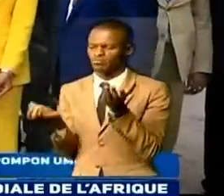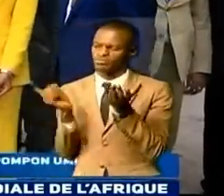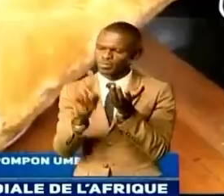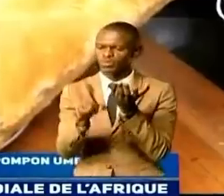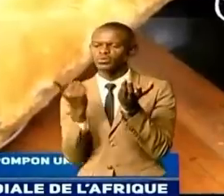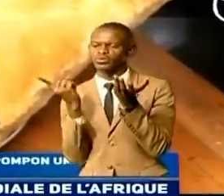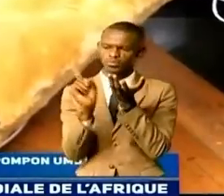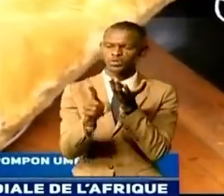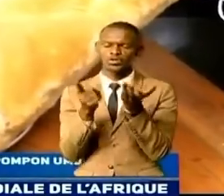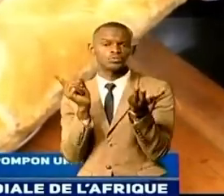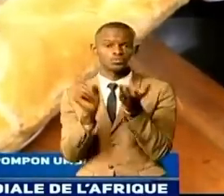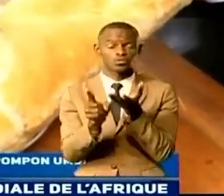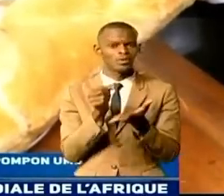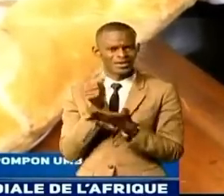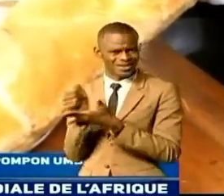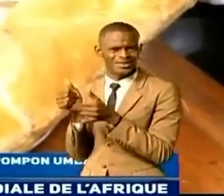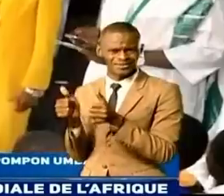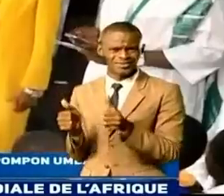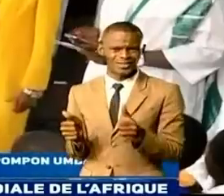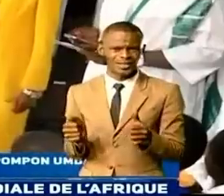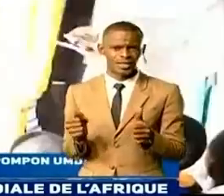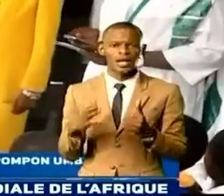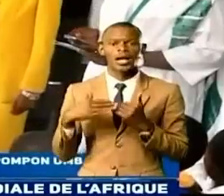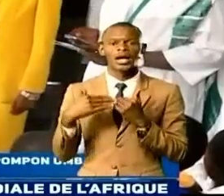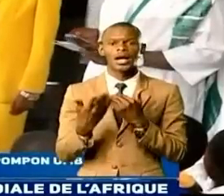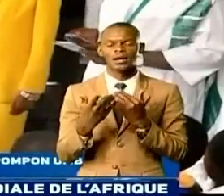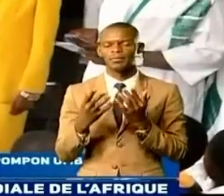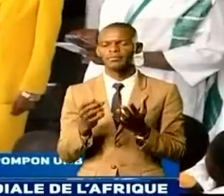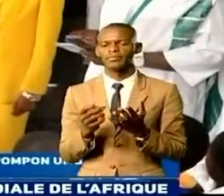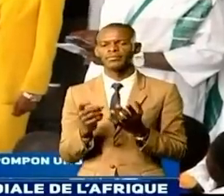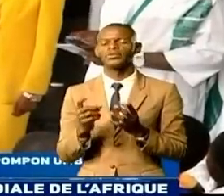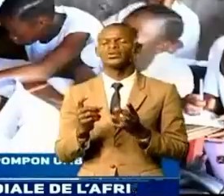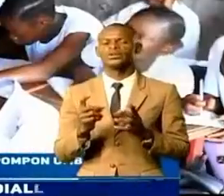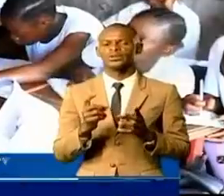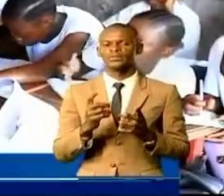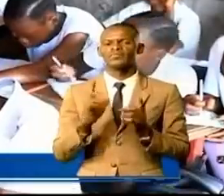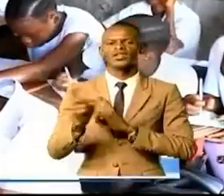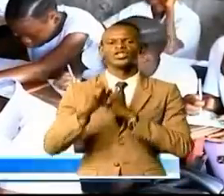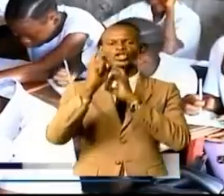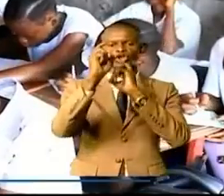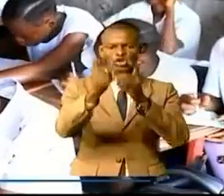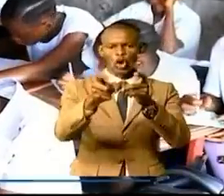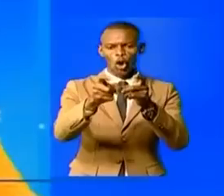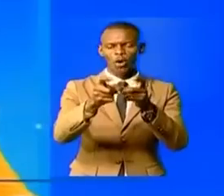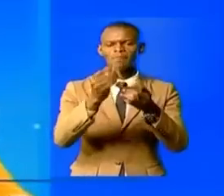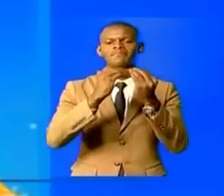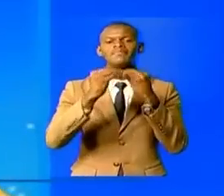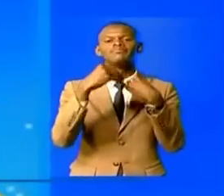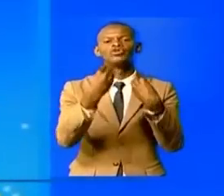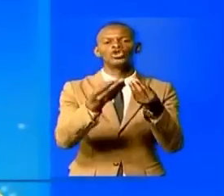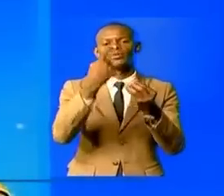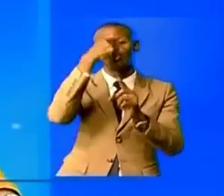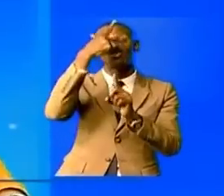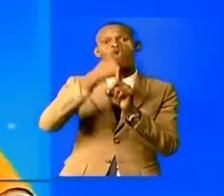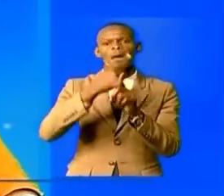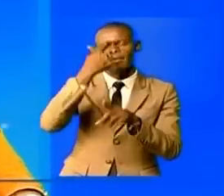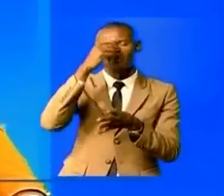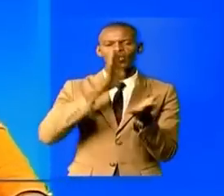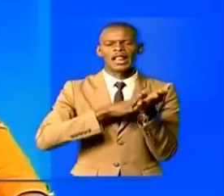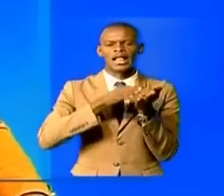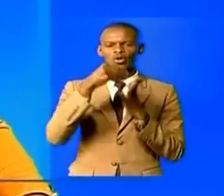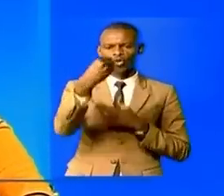la cantine scolaire de l'EP Mosolo, scellé pour 300 élèves pendant 3 mois. Dégradation